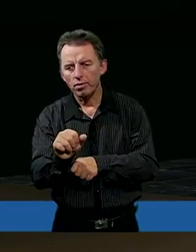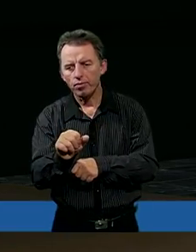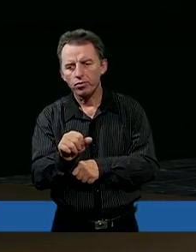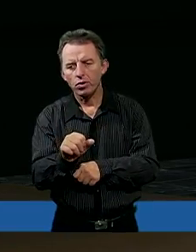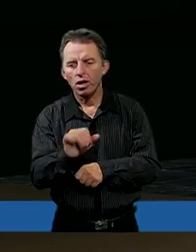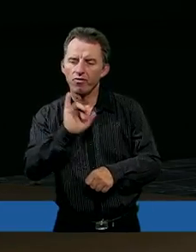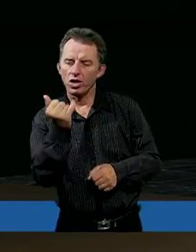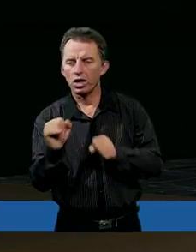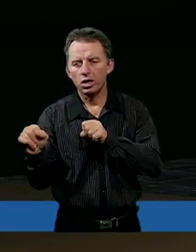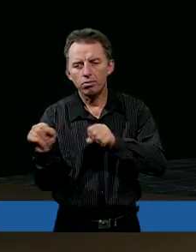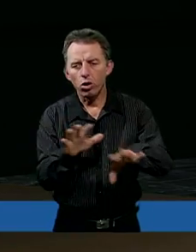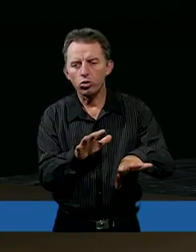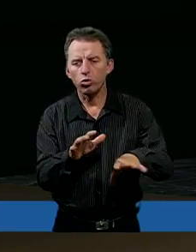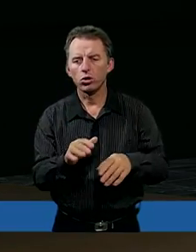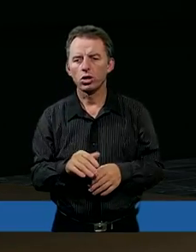w jakiś sposób